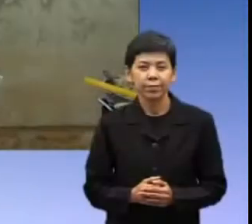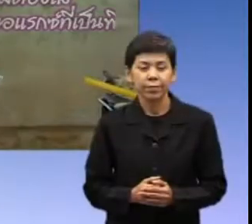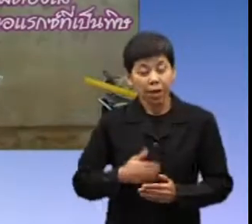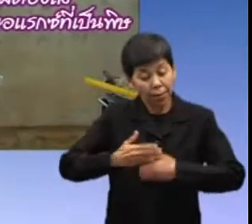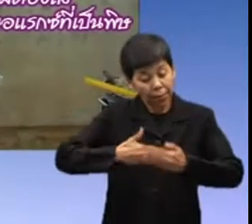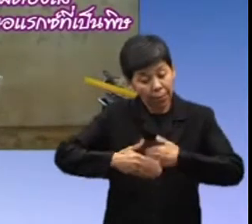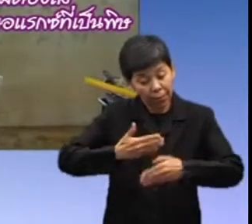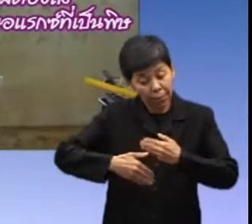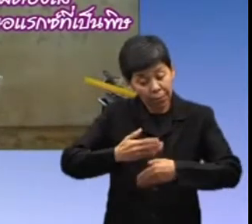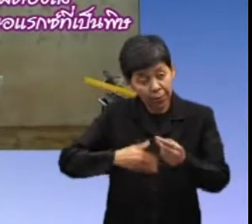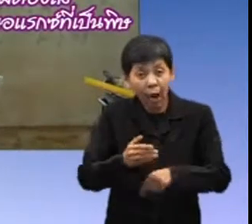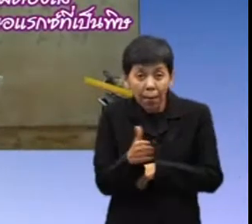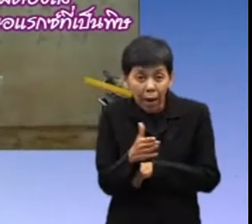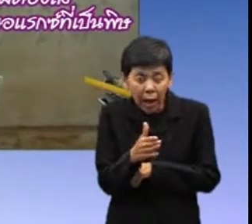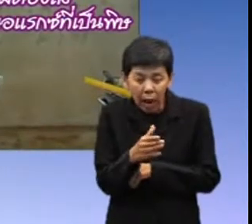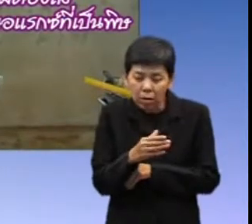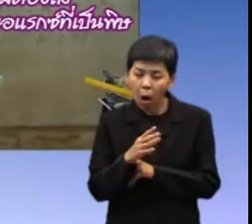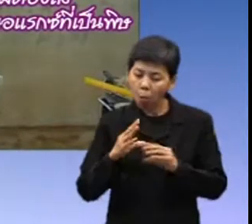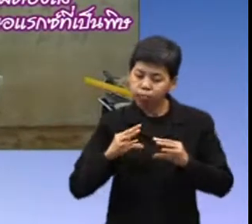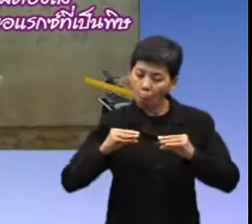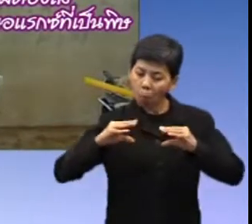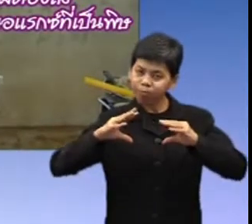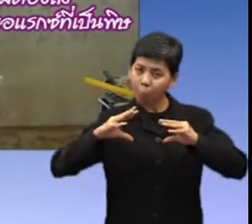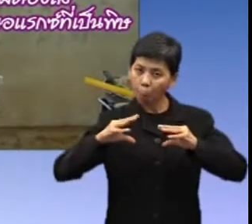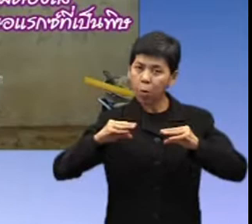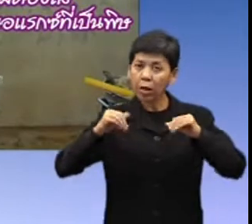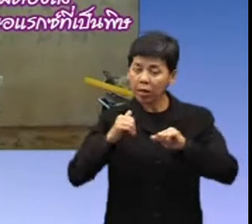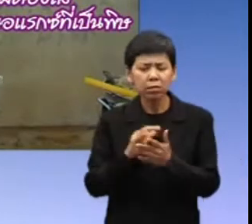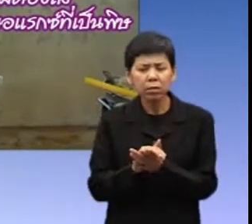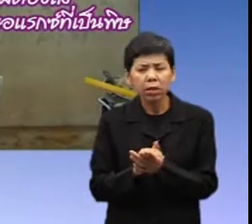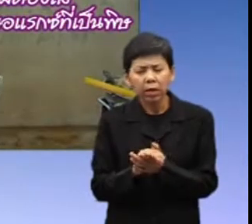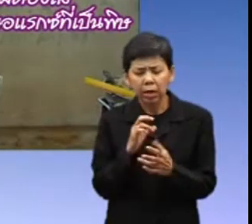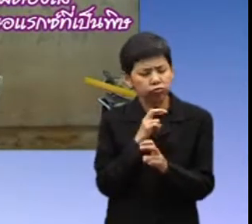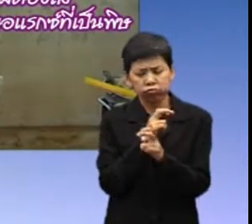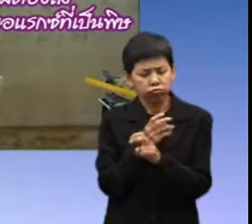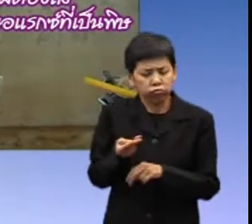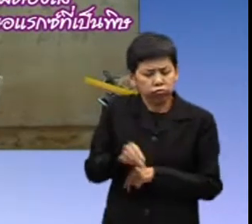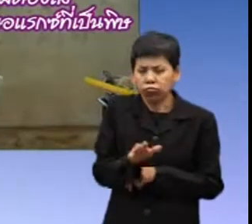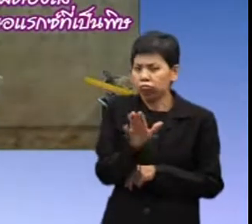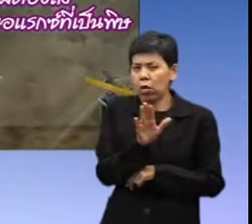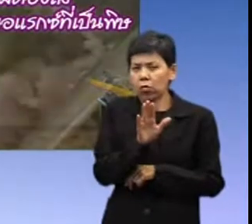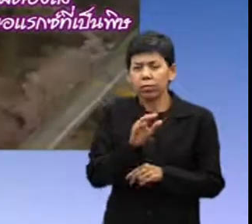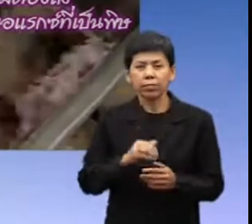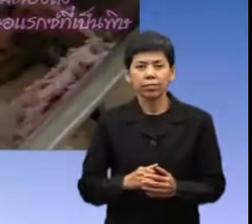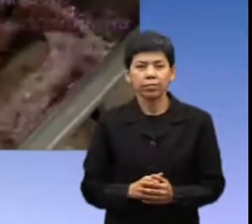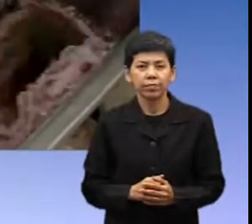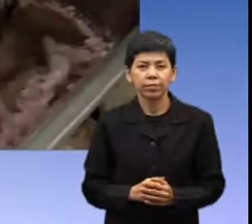การที่ตีน้ำแข็งกับเกลือนี่จะทำให้เนื้อปลาเหนียวขึ้นโดยเราไม่ต้องใช้ไม่ต้องใส่สารบอแรก